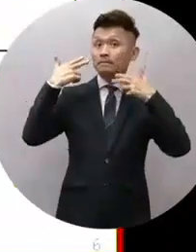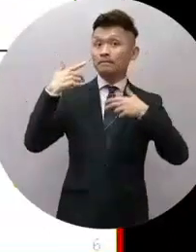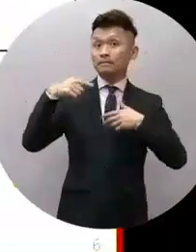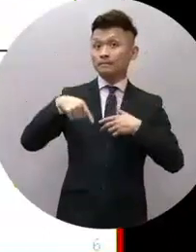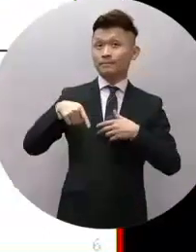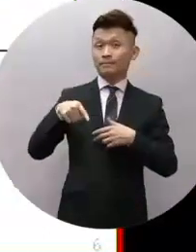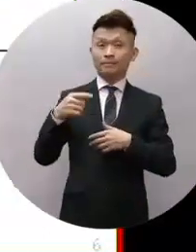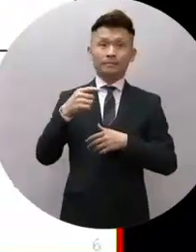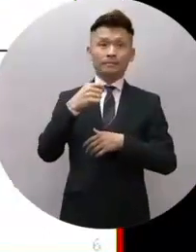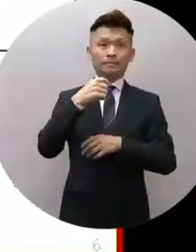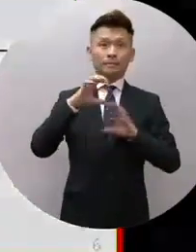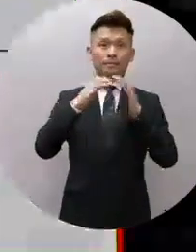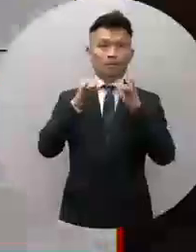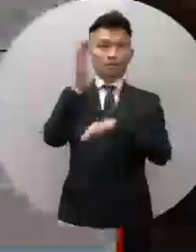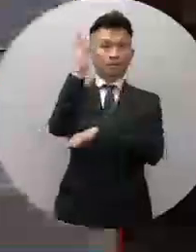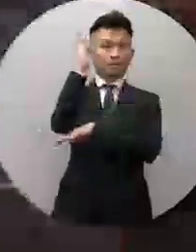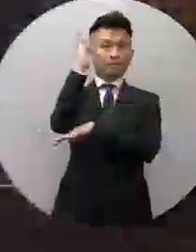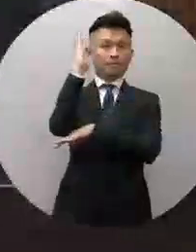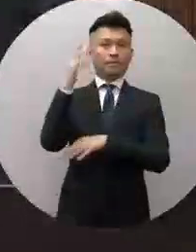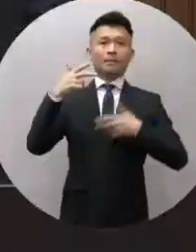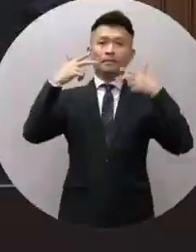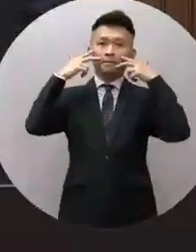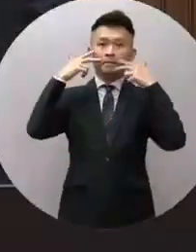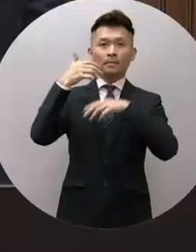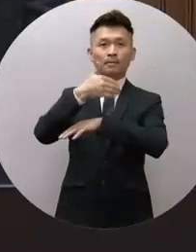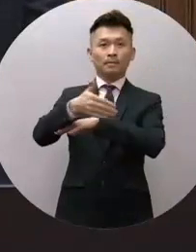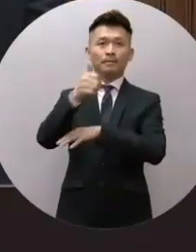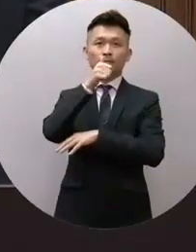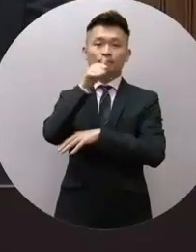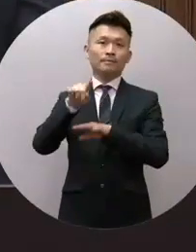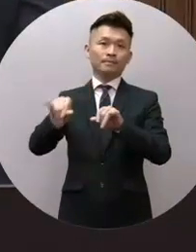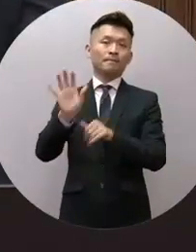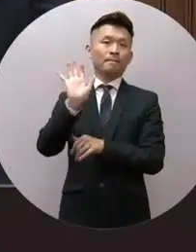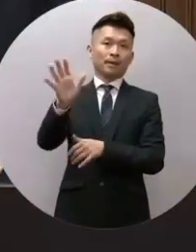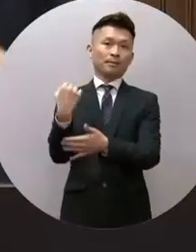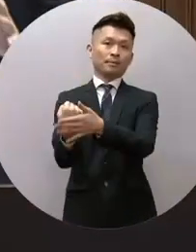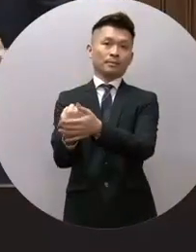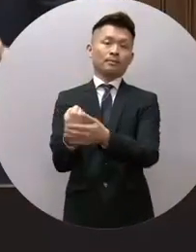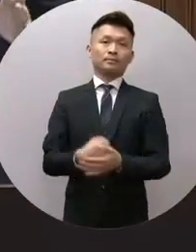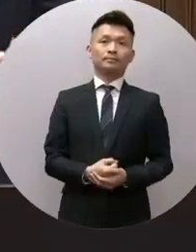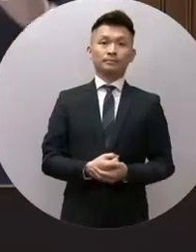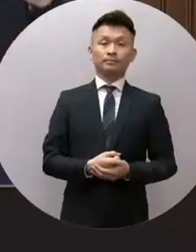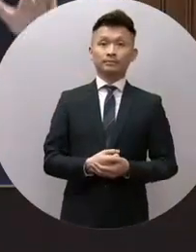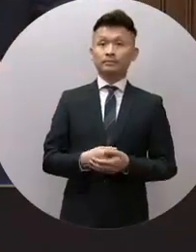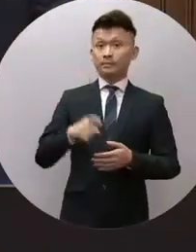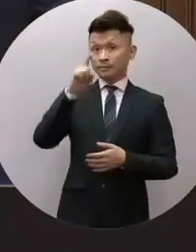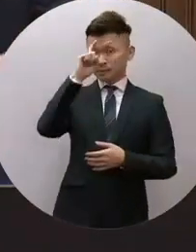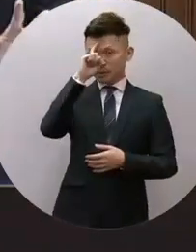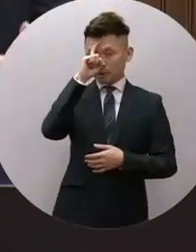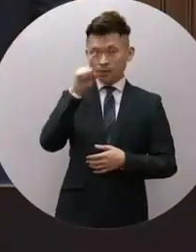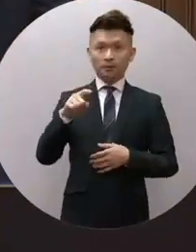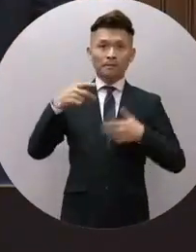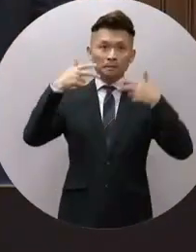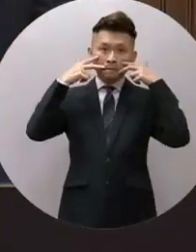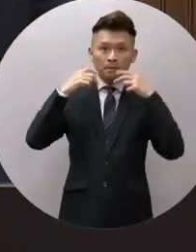们国民政府呢就一样保留在原乡的地方做原住民的土地嘛，原乡嘛哈。那原乡政府希望可以保